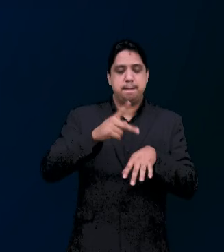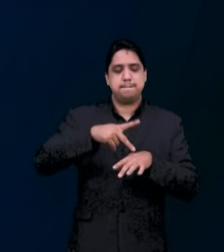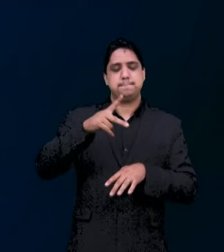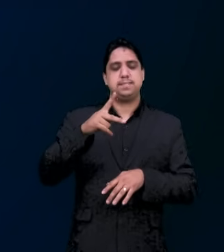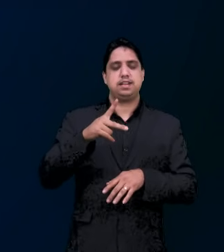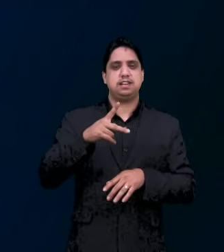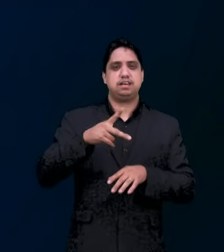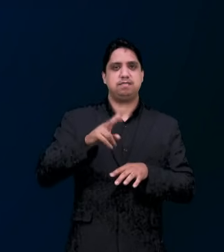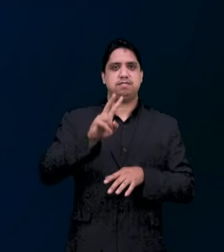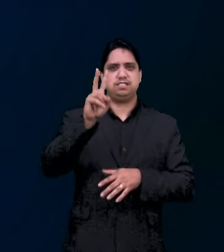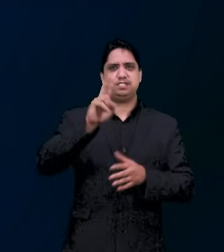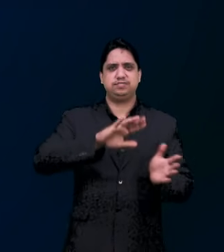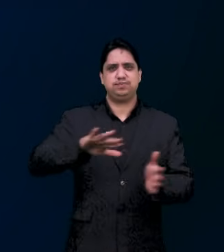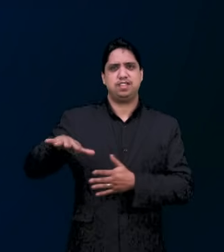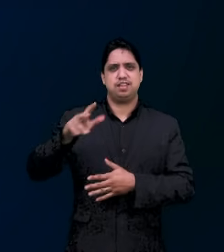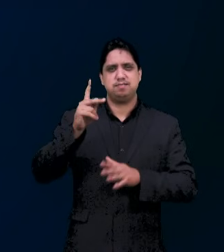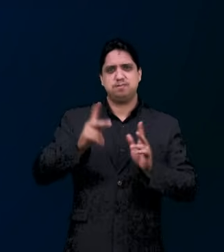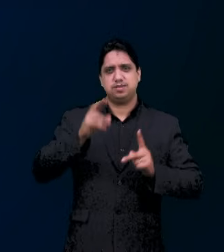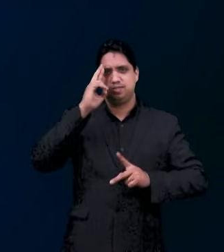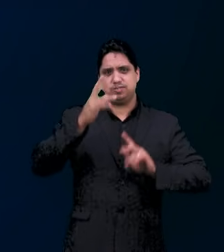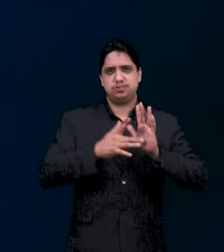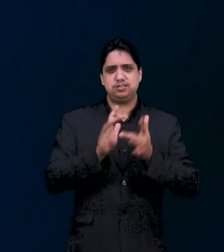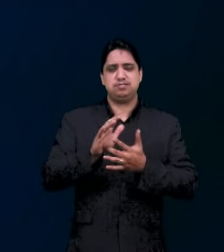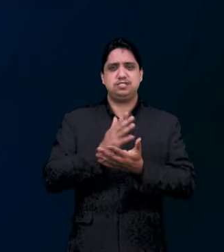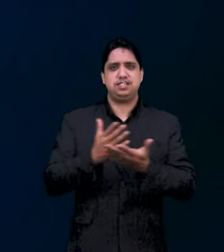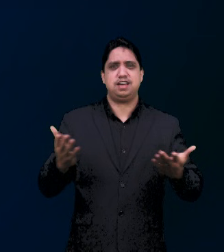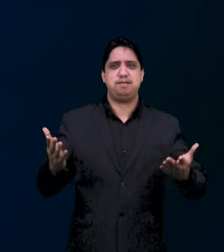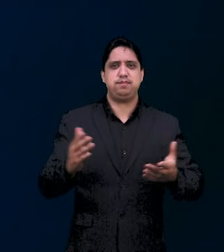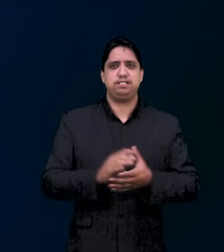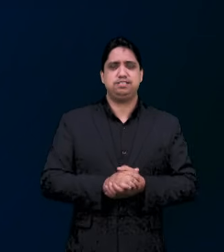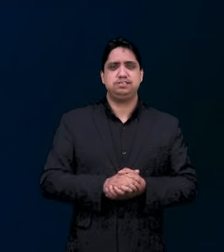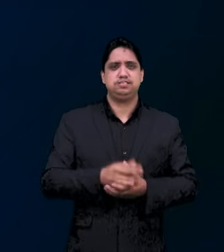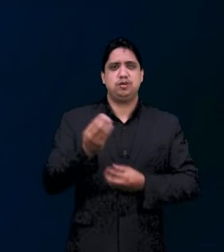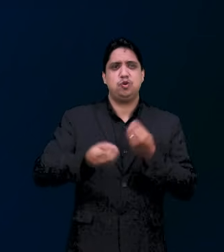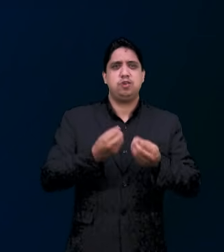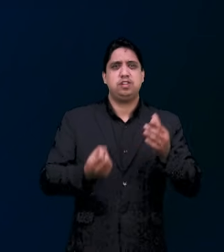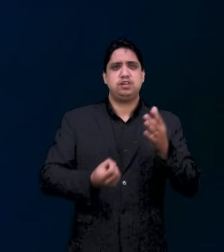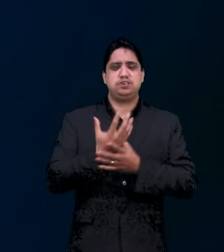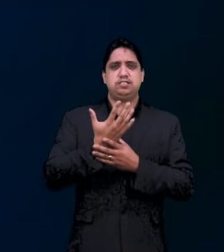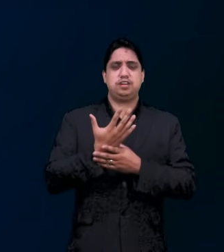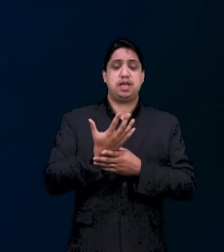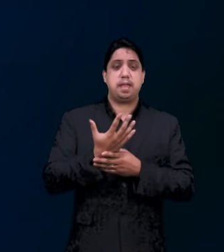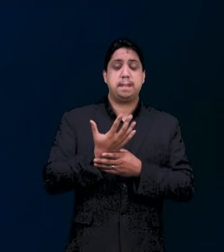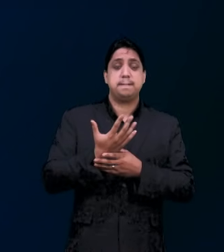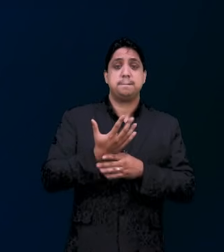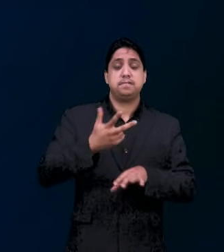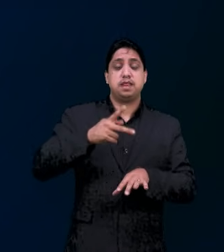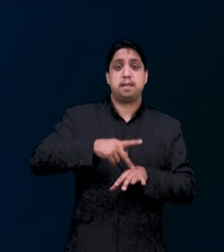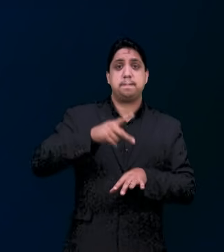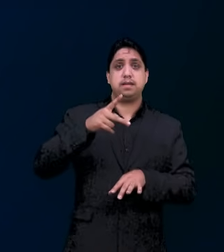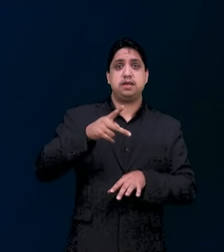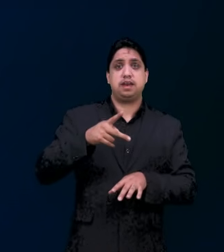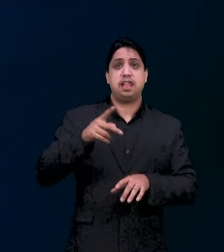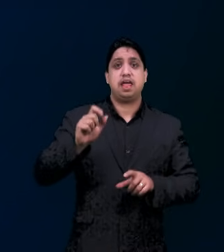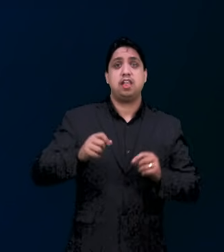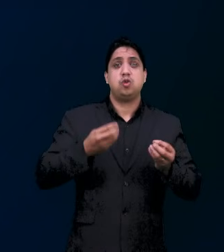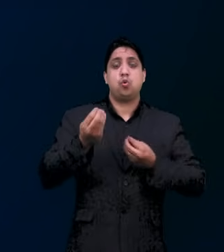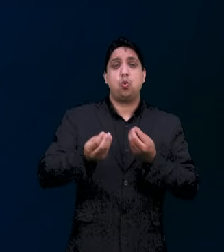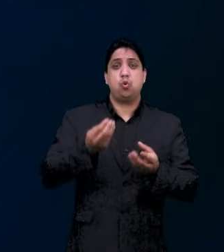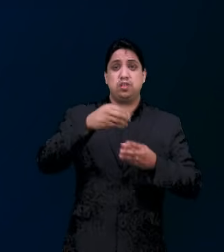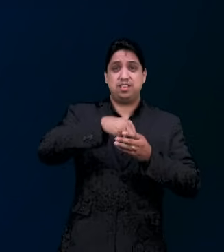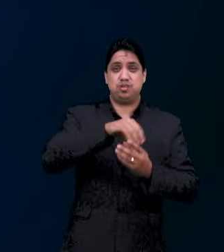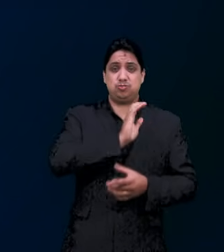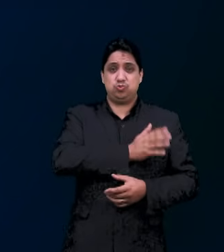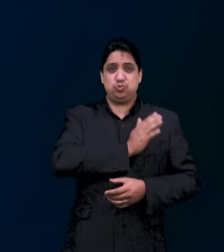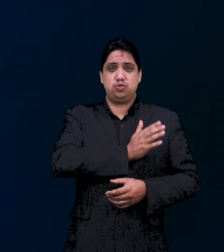qui va créer la perle de grand prix. La perle du Seigneur Jésus, mes frères. Pablo, comment est structurée une perle? La